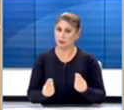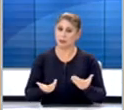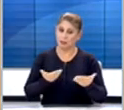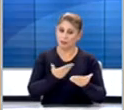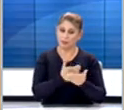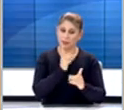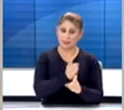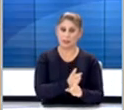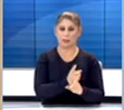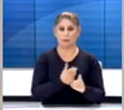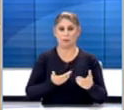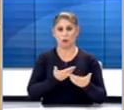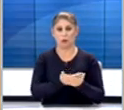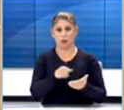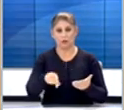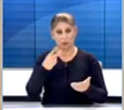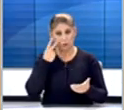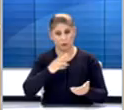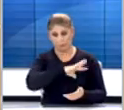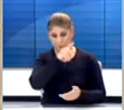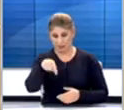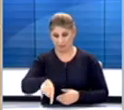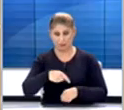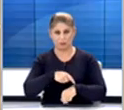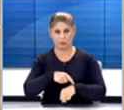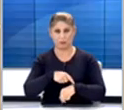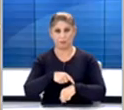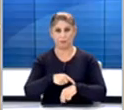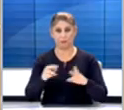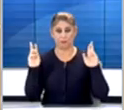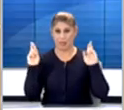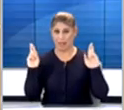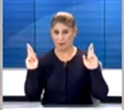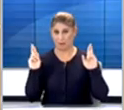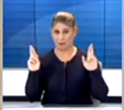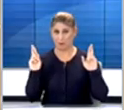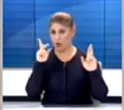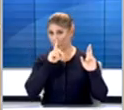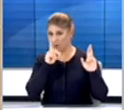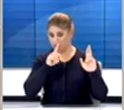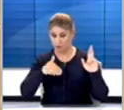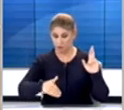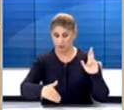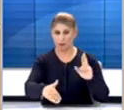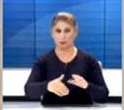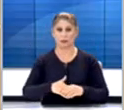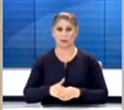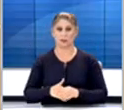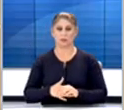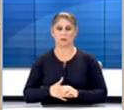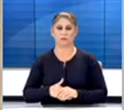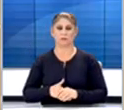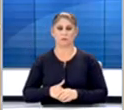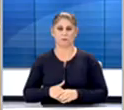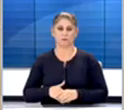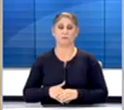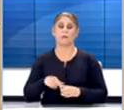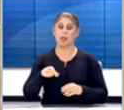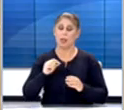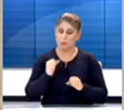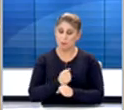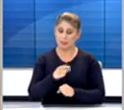συγκεκριμένες προτάσεις. Αυτό το οποίο έχω δει μέχρι στιγμής και ελπίζω να διαψευστώ στη συνέχεια είναι ότι επιμένετε σε αυτή τη